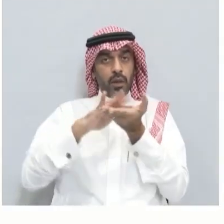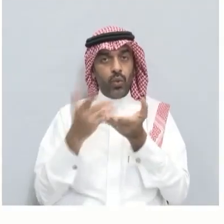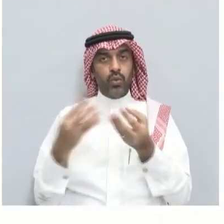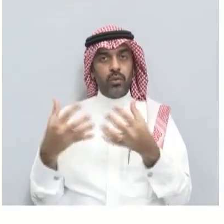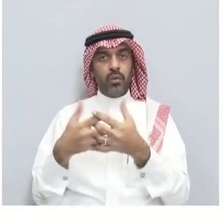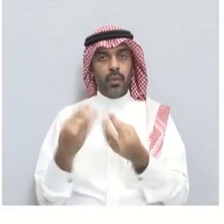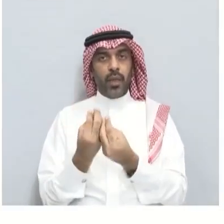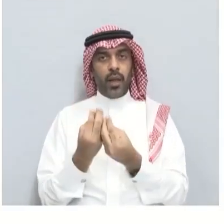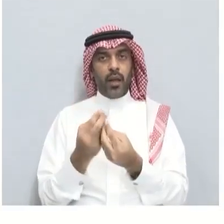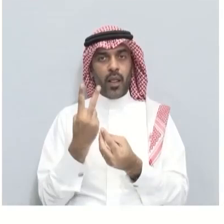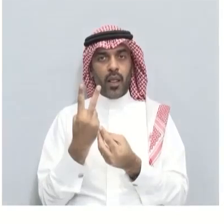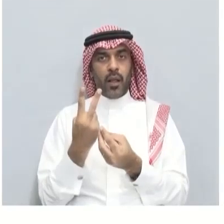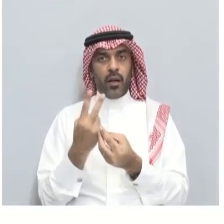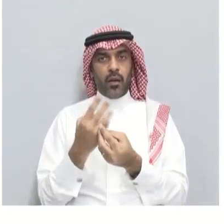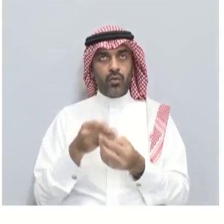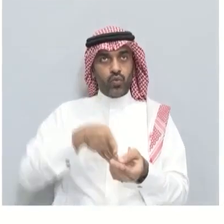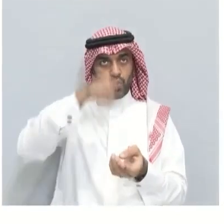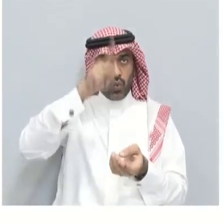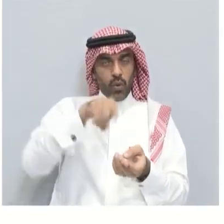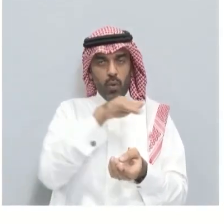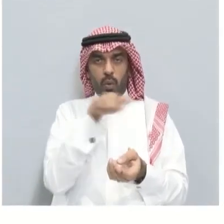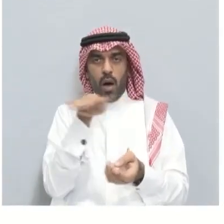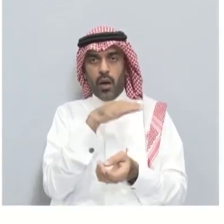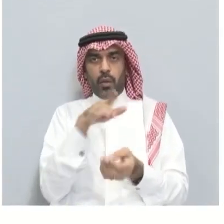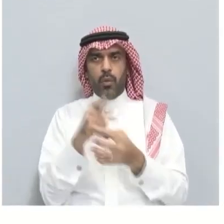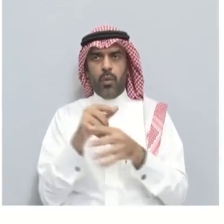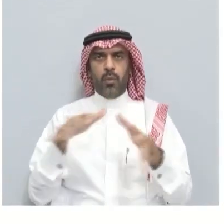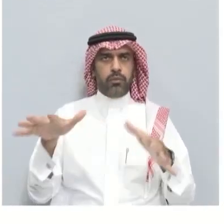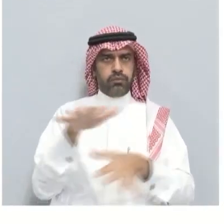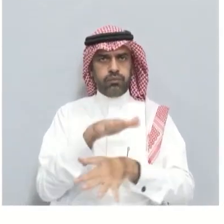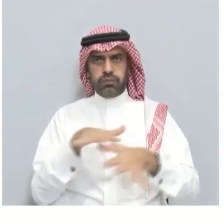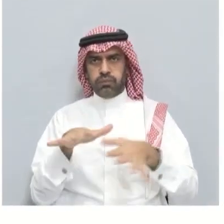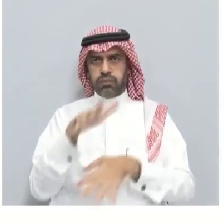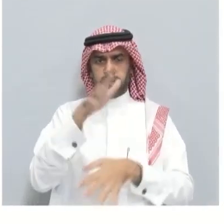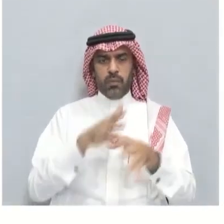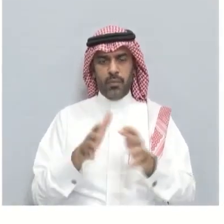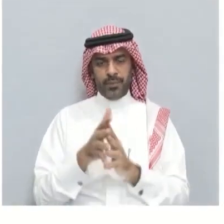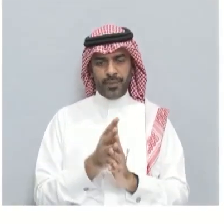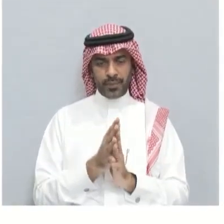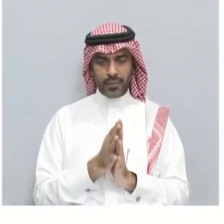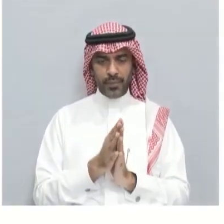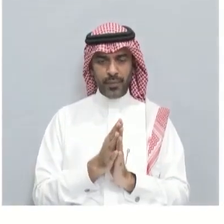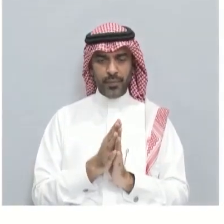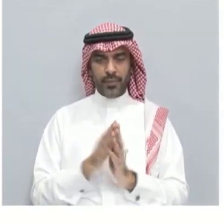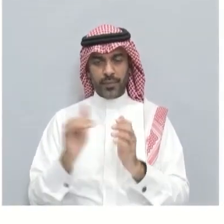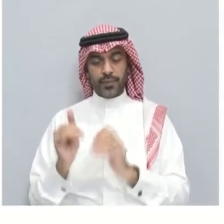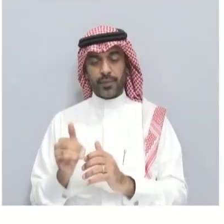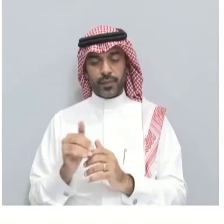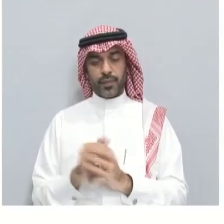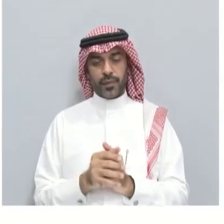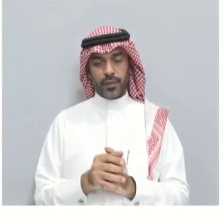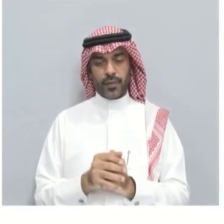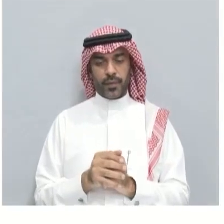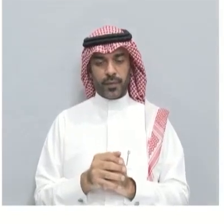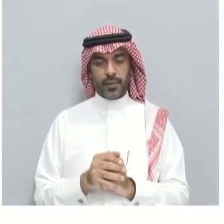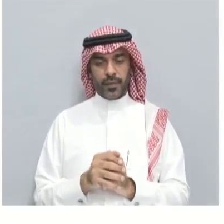ماذا اضعف الموجات تختلف قد يظن الطلاب ايضا انه قد تختلف مناطق الزلازل عن مناطق البراكين ح